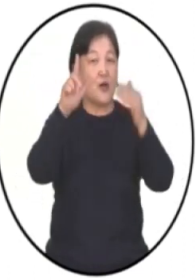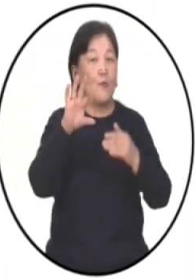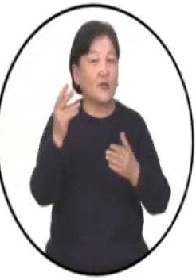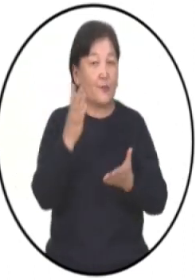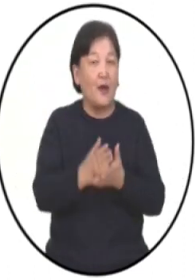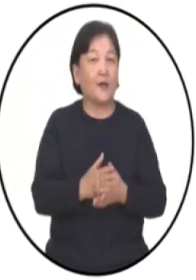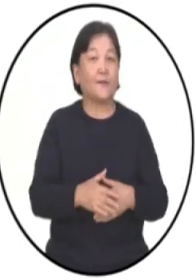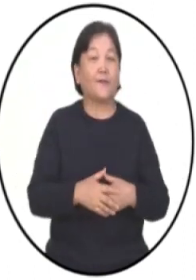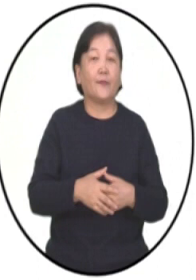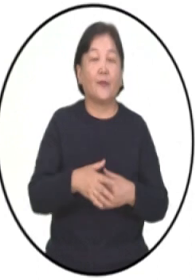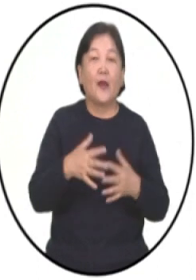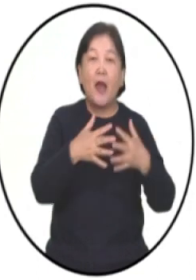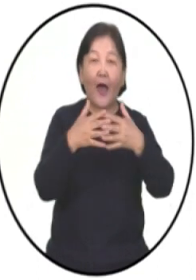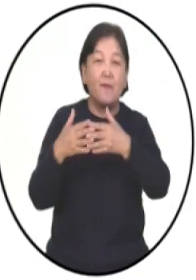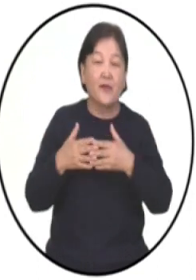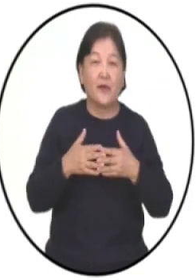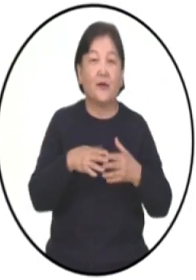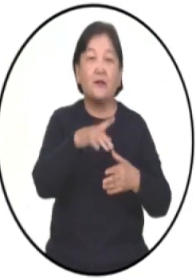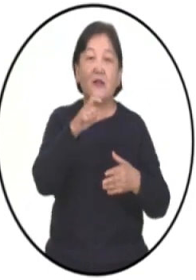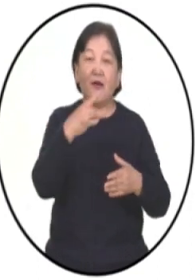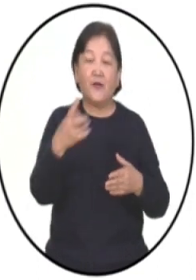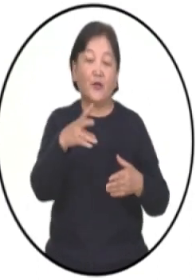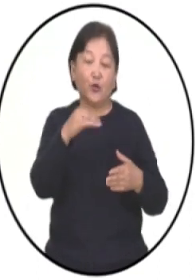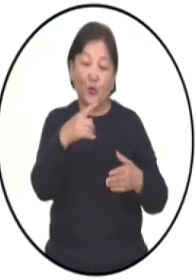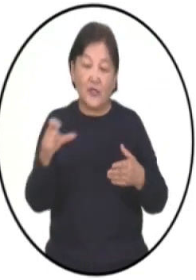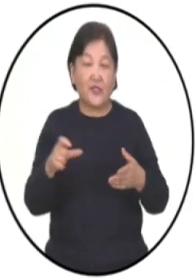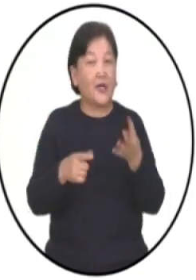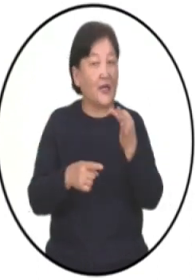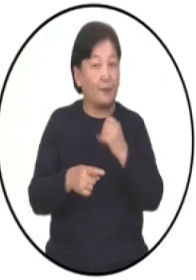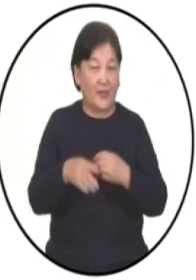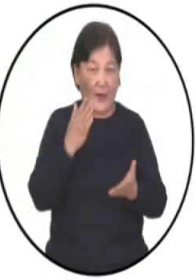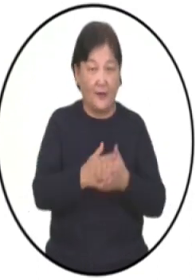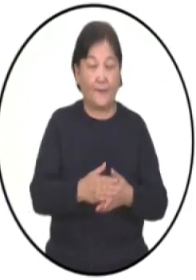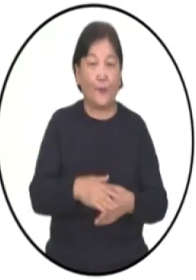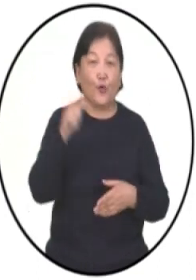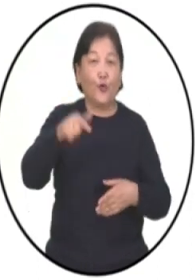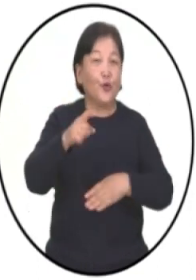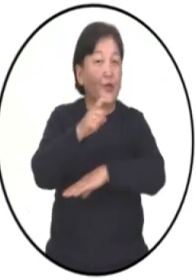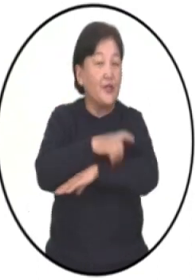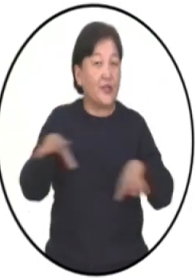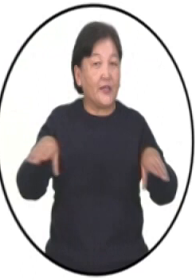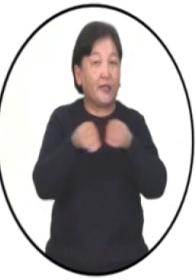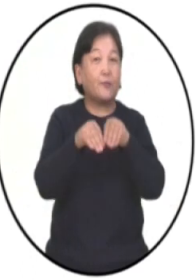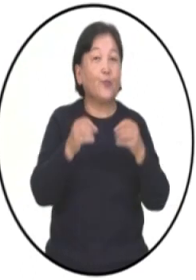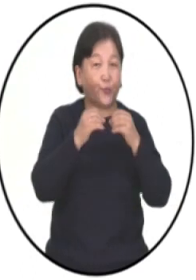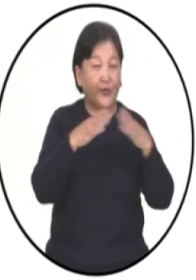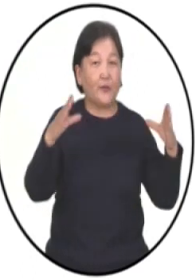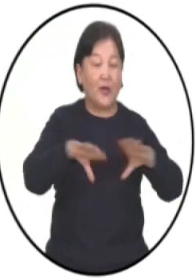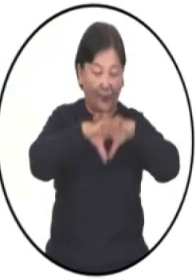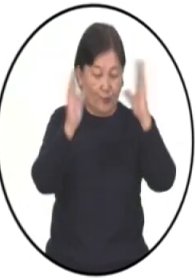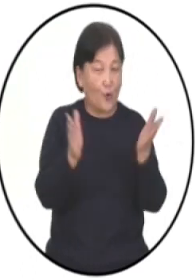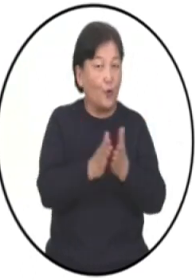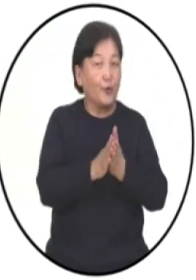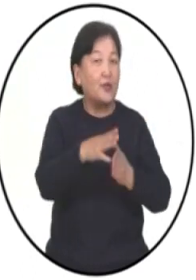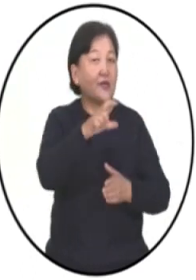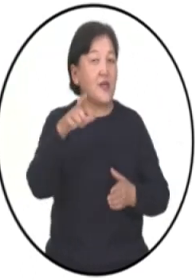Ромын эзэнт гүрэн Америк нэгдсэн улсын тээврийн сүлжээ гэх мэт. За өнөөдөр энэ бүтээн байгуулалт нь бүгдээрээ тээврэртэй холбоотой юм байна. За улс төрийн